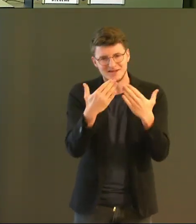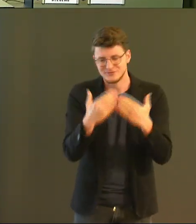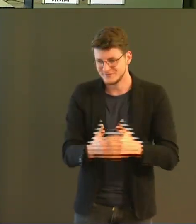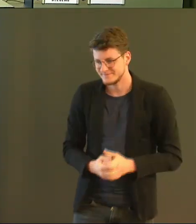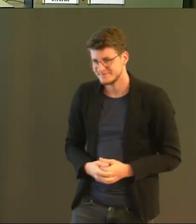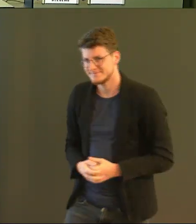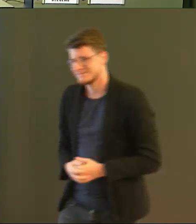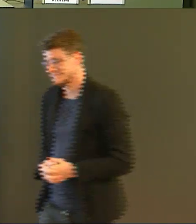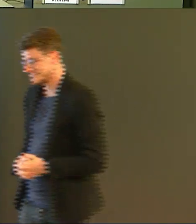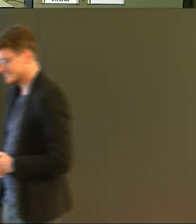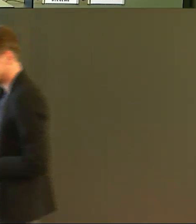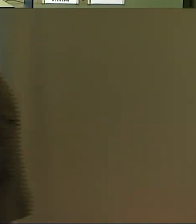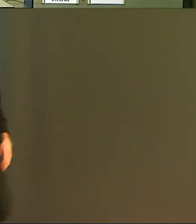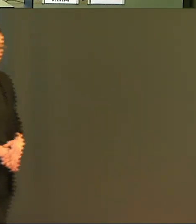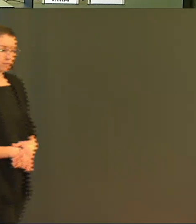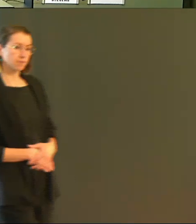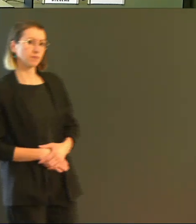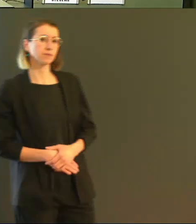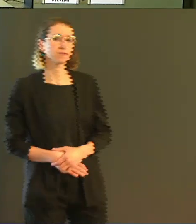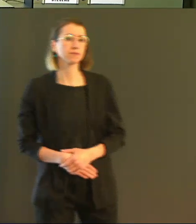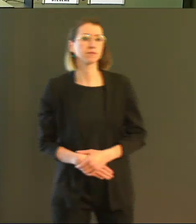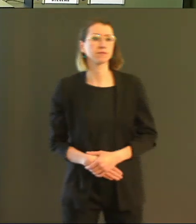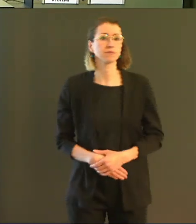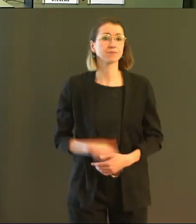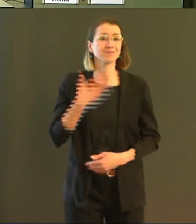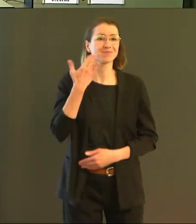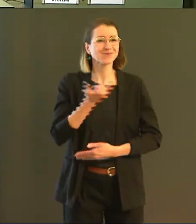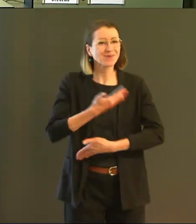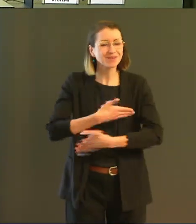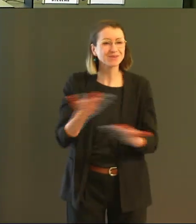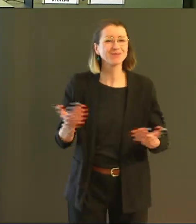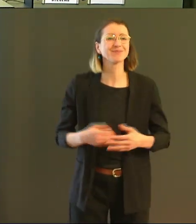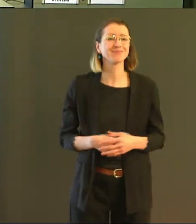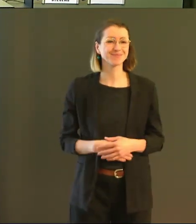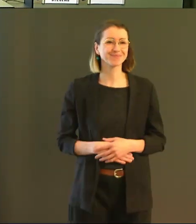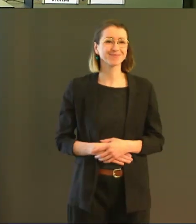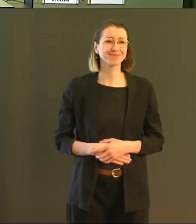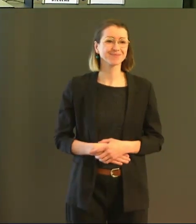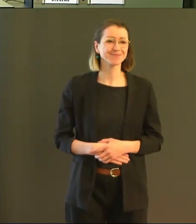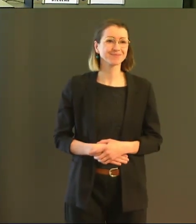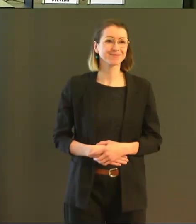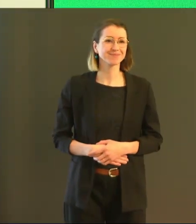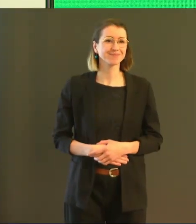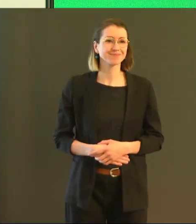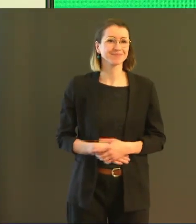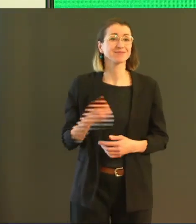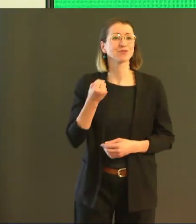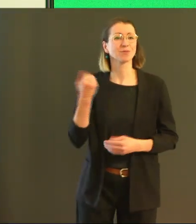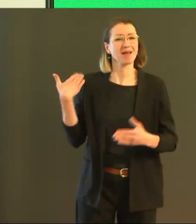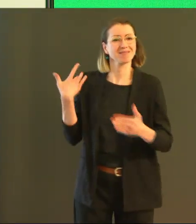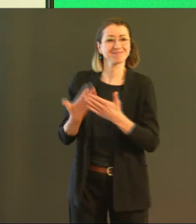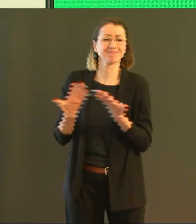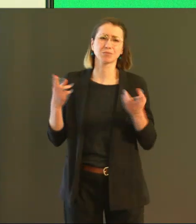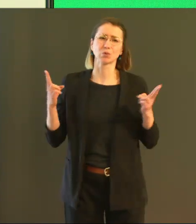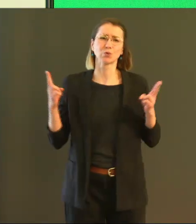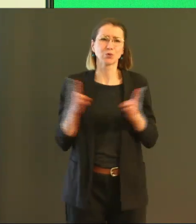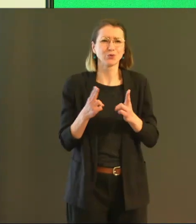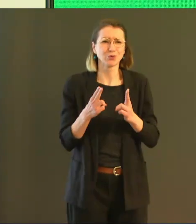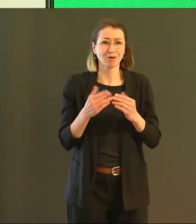bonjour à tous après cette courte semaine mais plusieurs d'entre nous vont profiter d'un week end